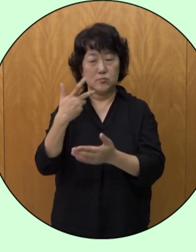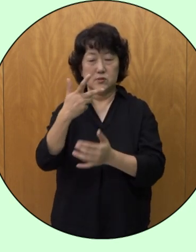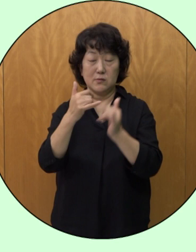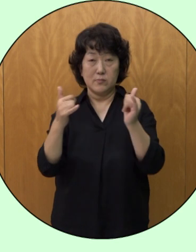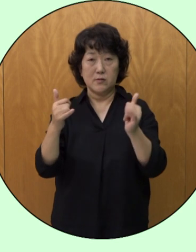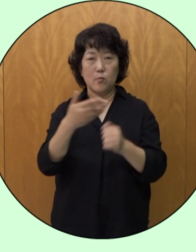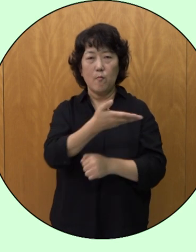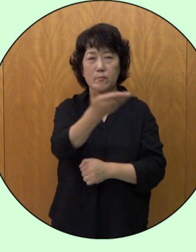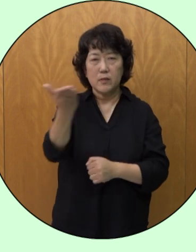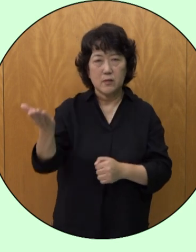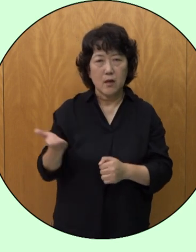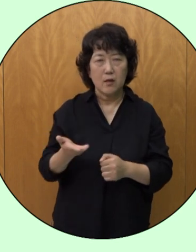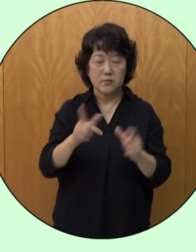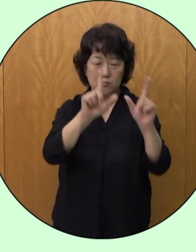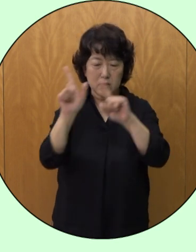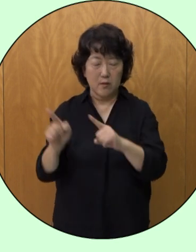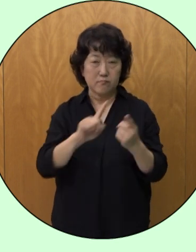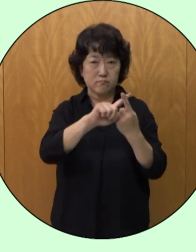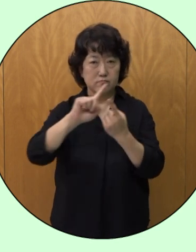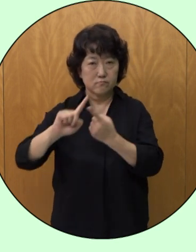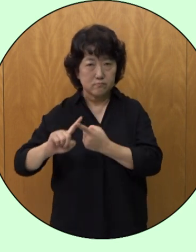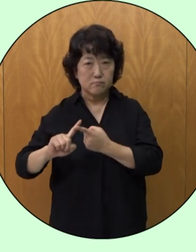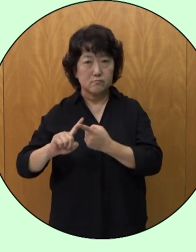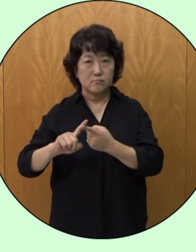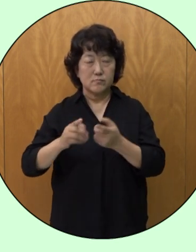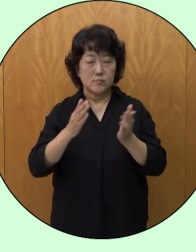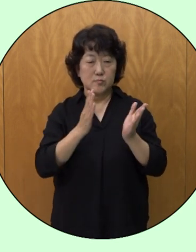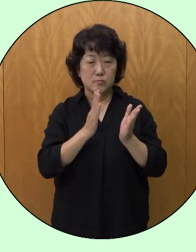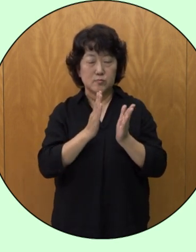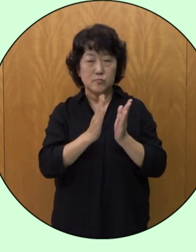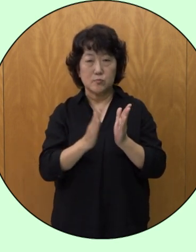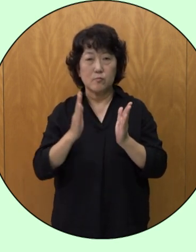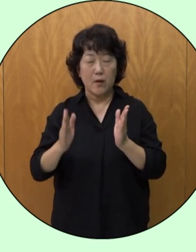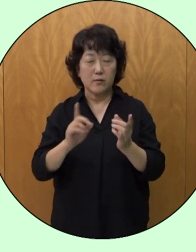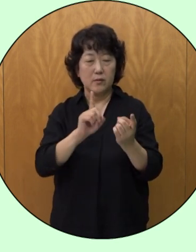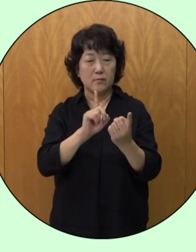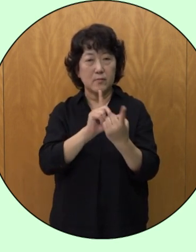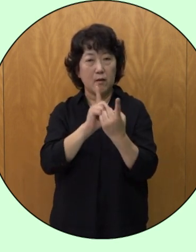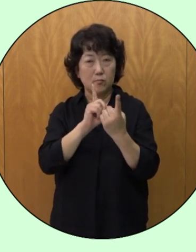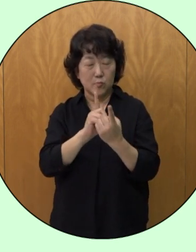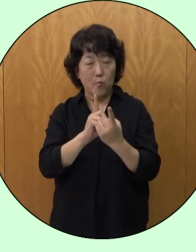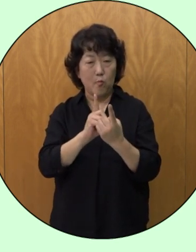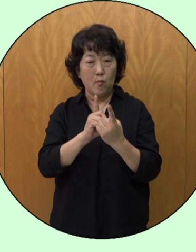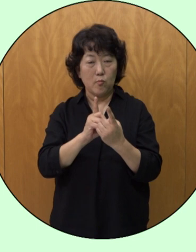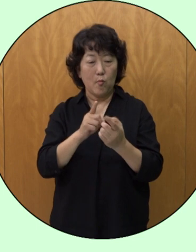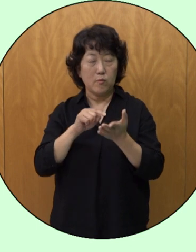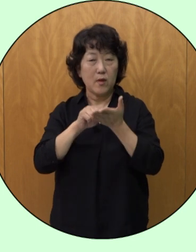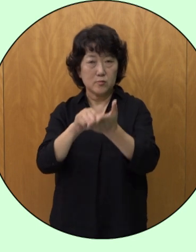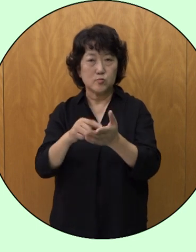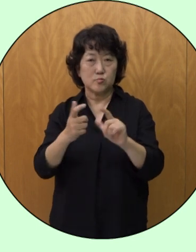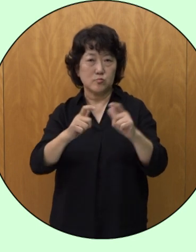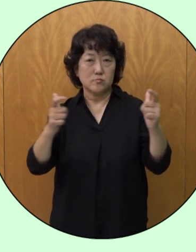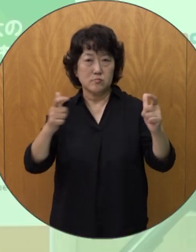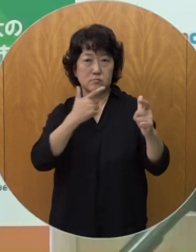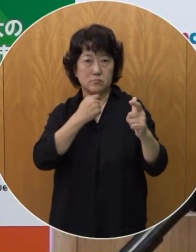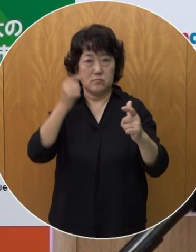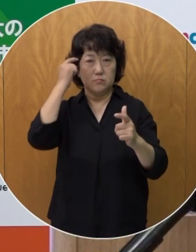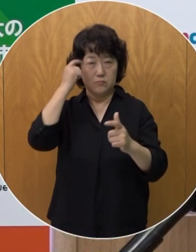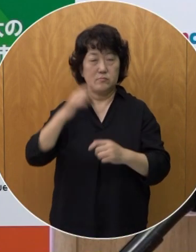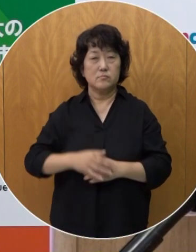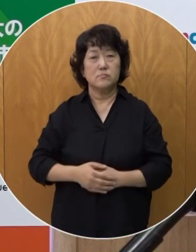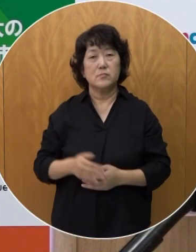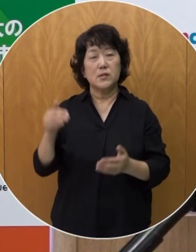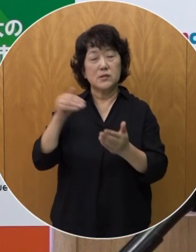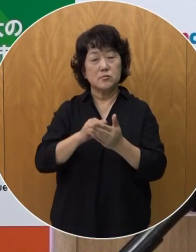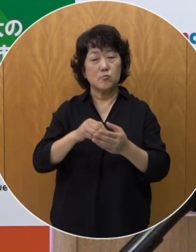の皆様のニーズを踏まえて順次対象の手続きを増やしてまいりたいと考えております。以